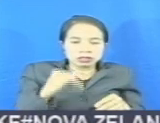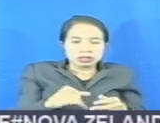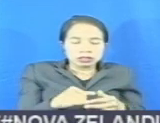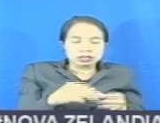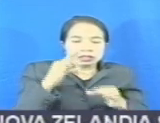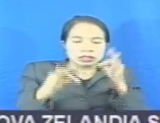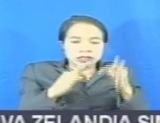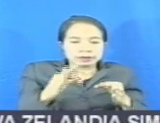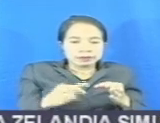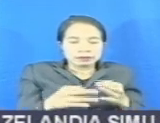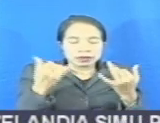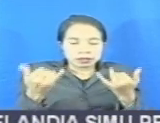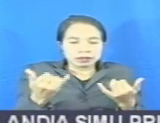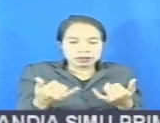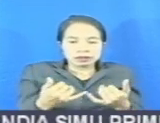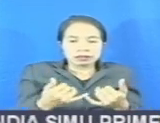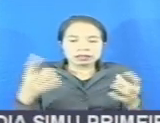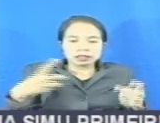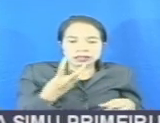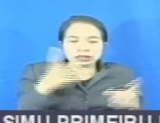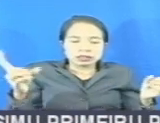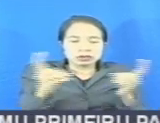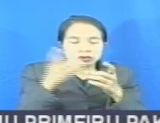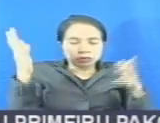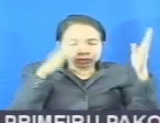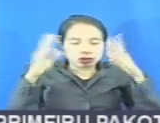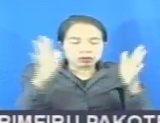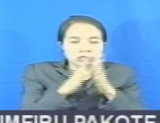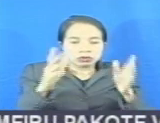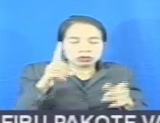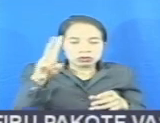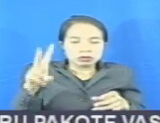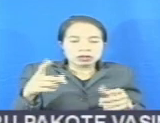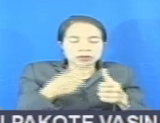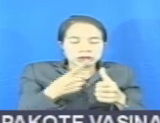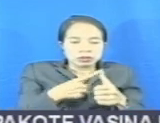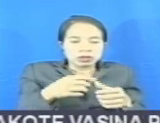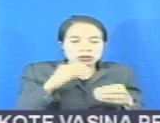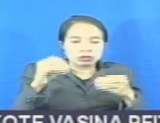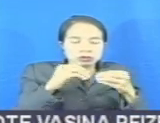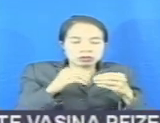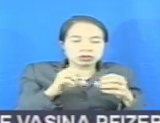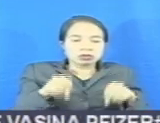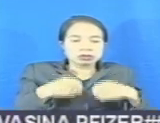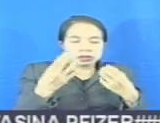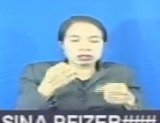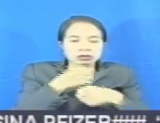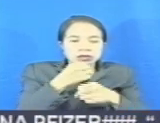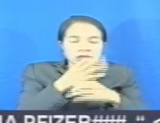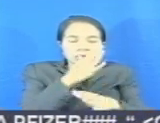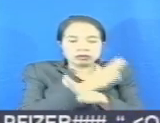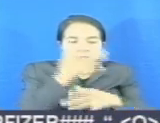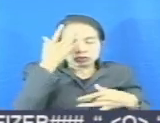katak agora da dawne ita enfrenta hela problema bo trua primeiro kono ba uisat hal prevenção do COVID-19